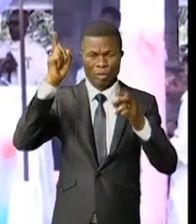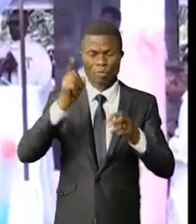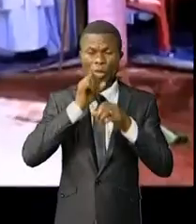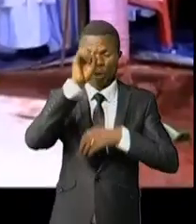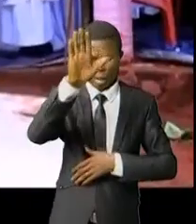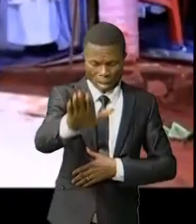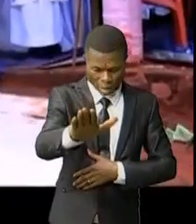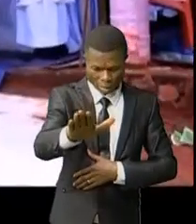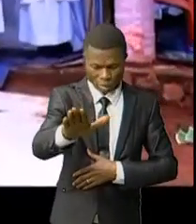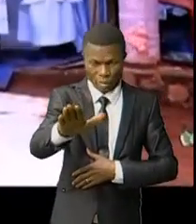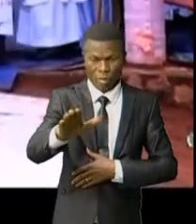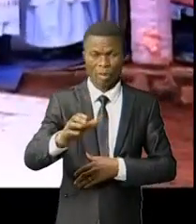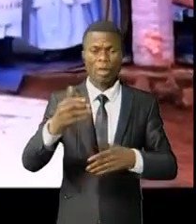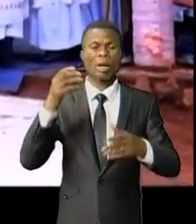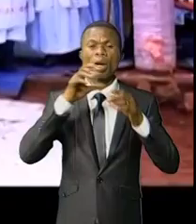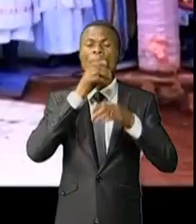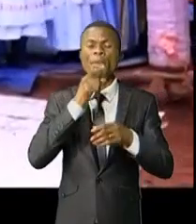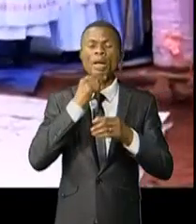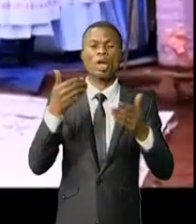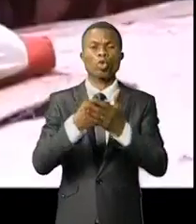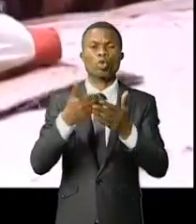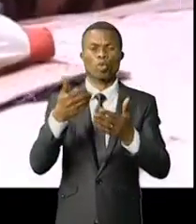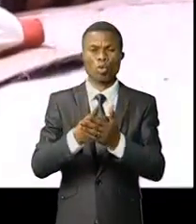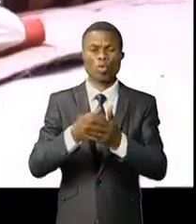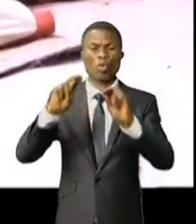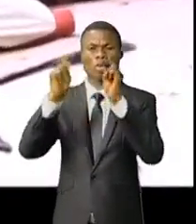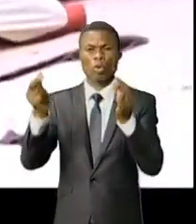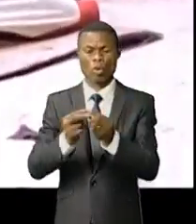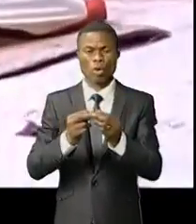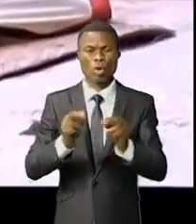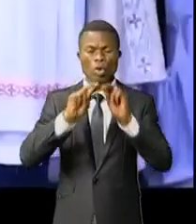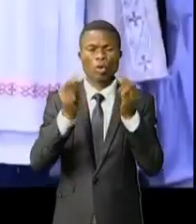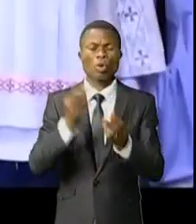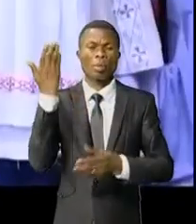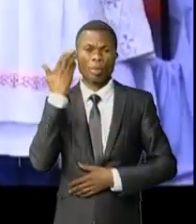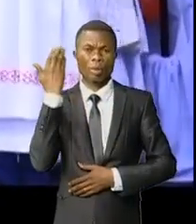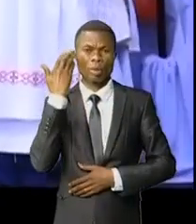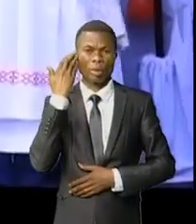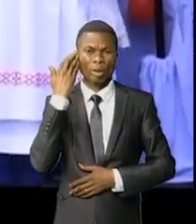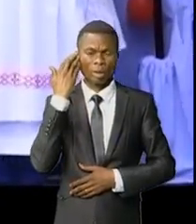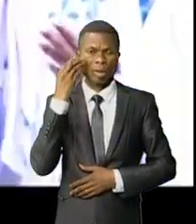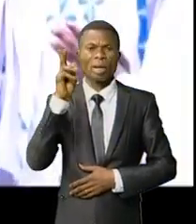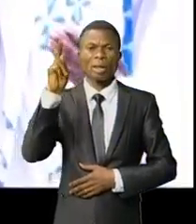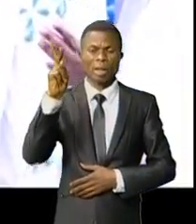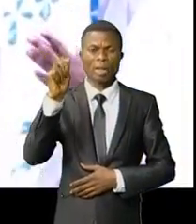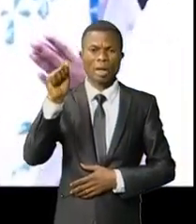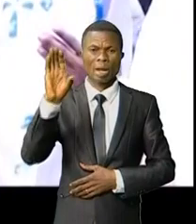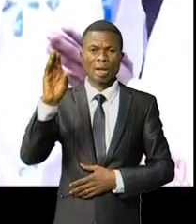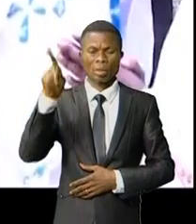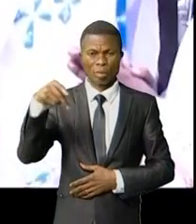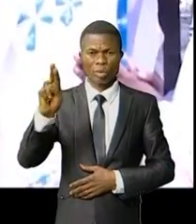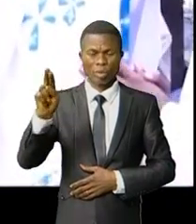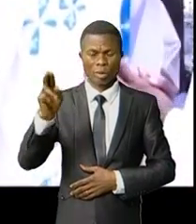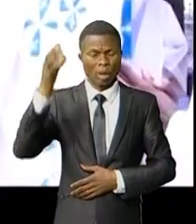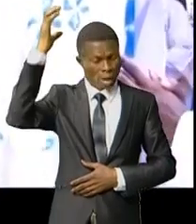l'ordination sacerdotale d'un nouveau prêtre de la congrégation de l'ordre de frères mineurs capucins par Monseigneur